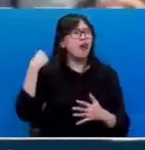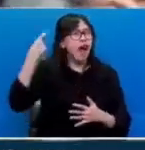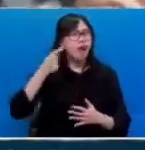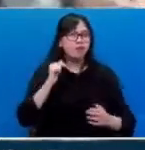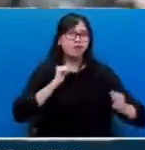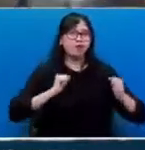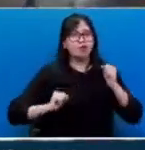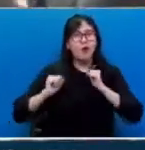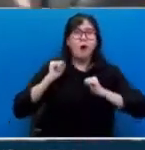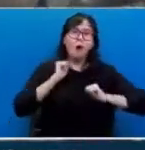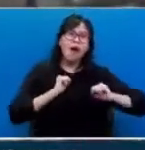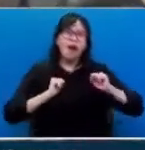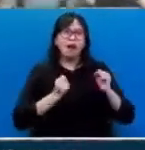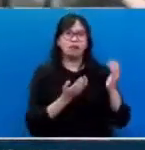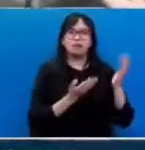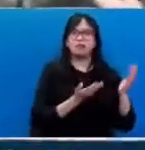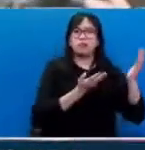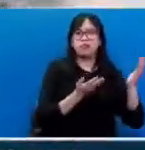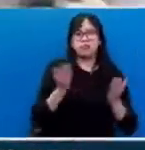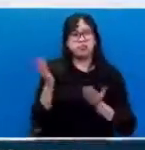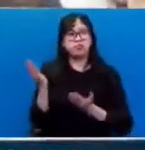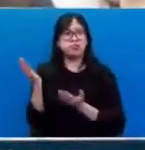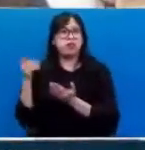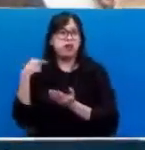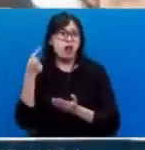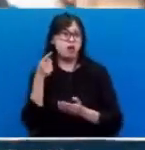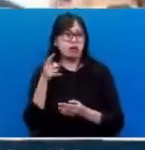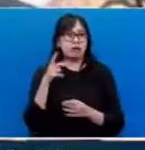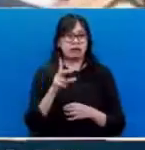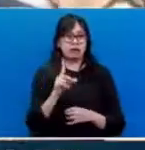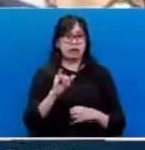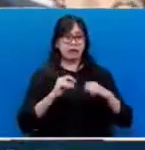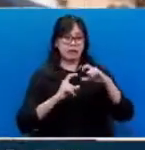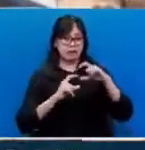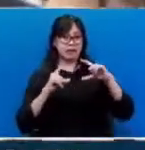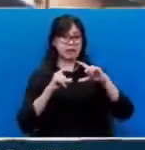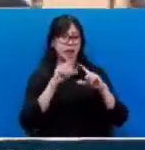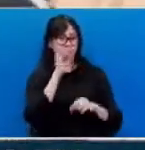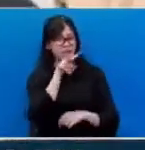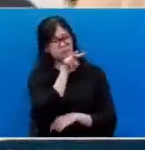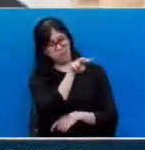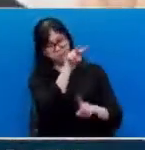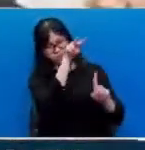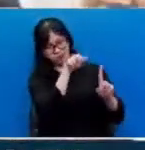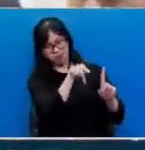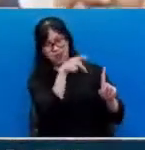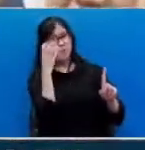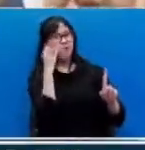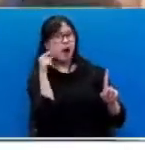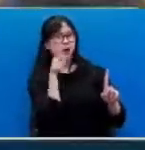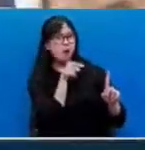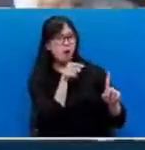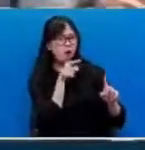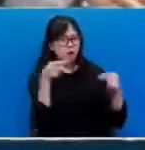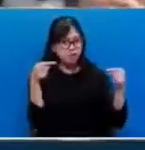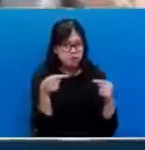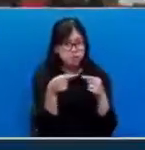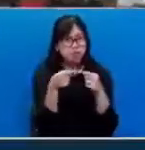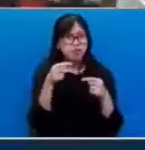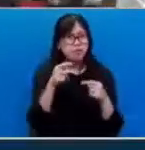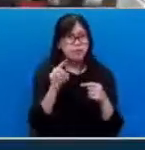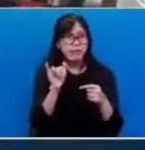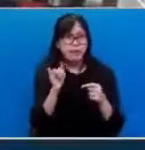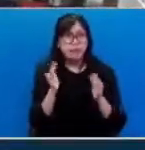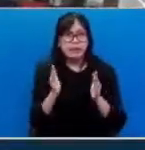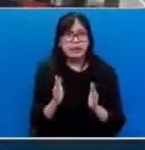berjoget Risa menilai joget gemoi Prabowo tidak hanya mengasosiasikan dirinya dengan Jokowi tetapi